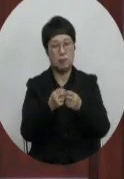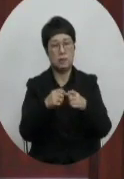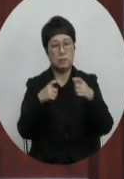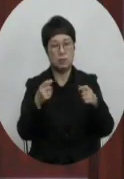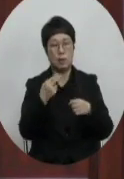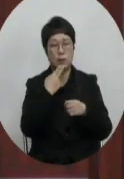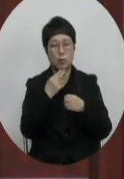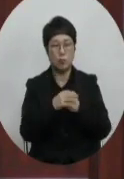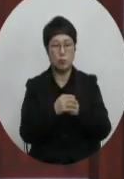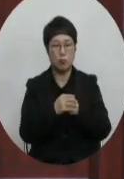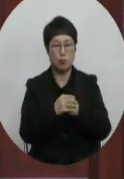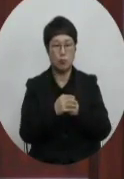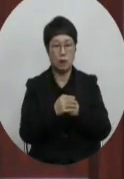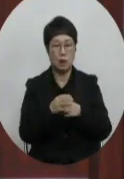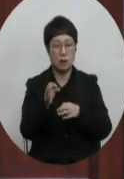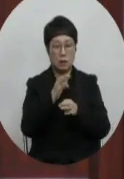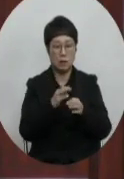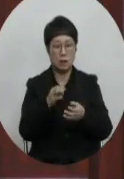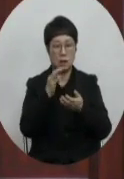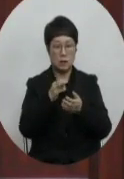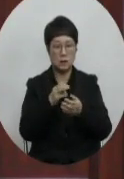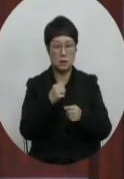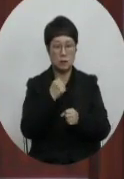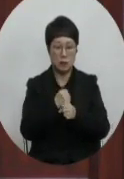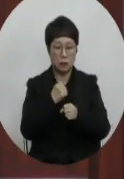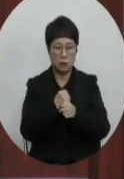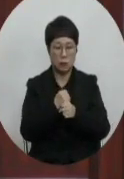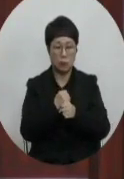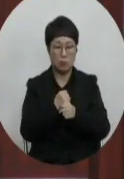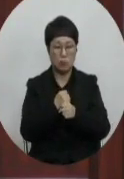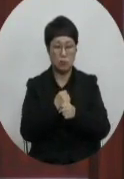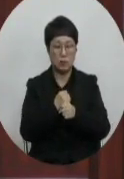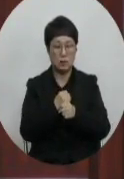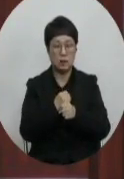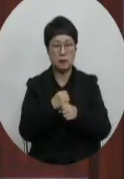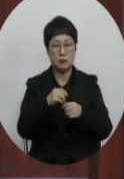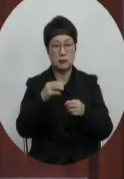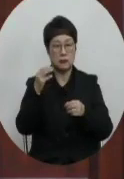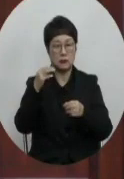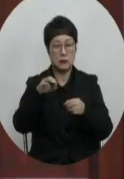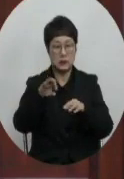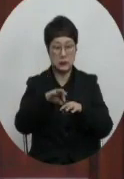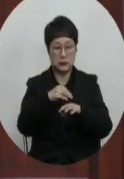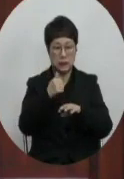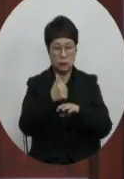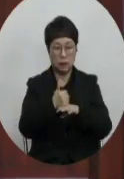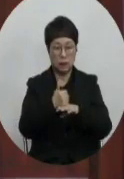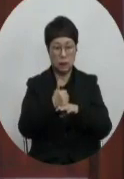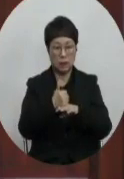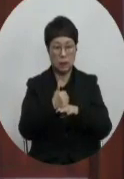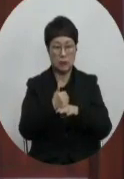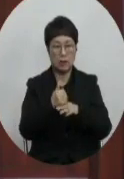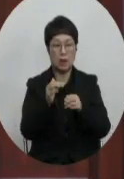세종대왕릉을 활용해 경제적 가치를 창출하는 것, 그것이 바로 세종대왕이 그토록 강조한 위민,